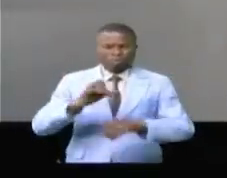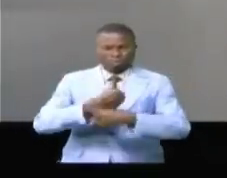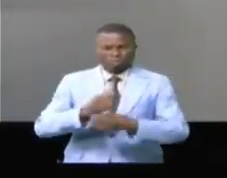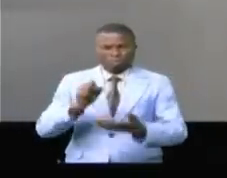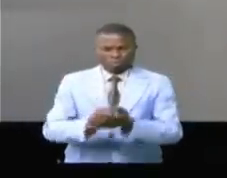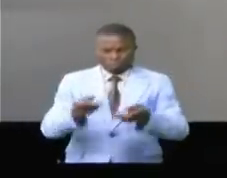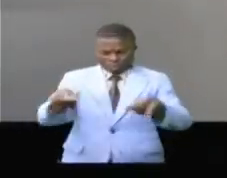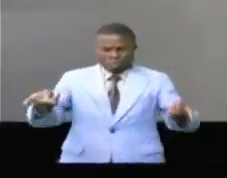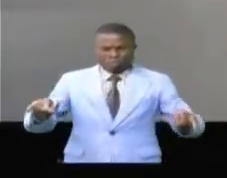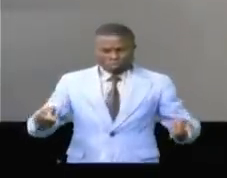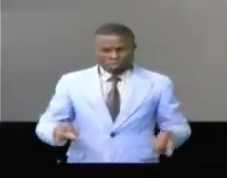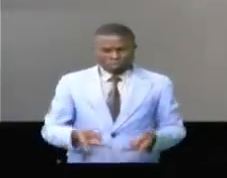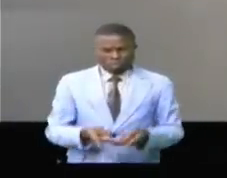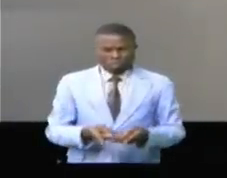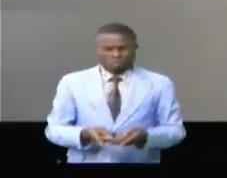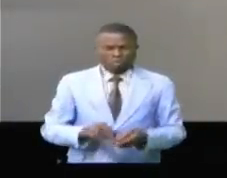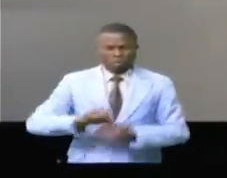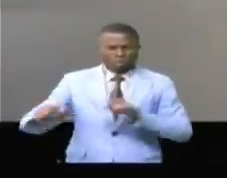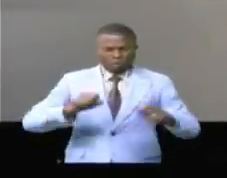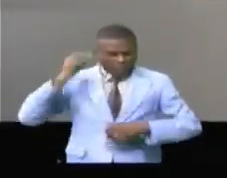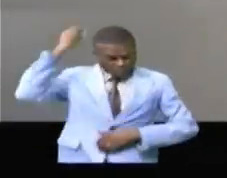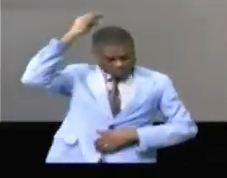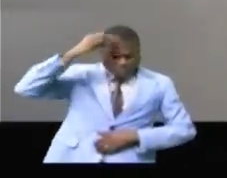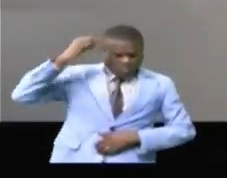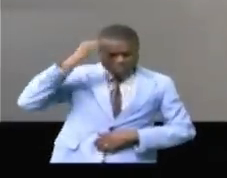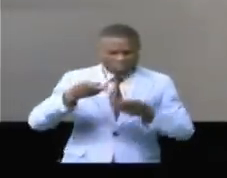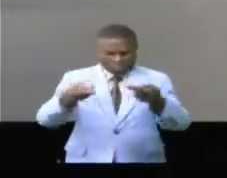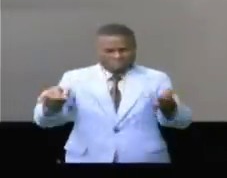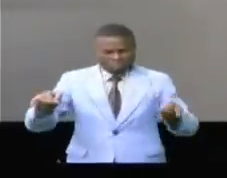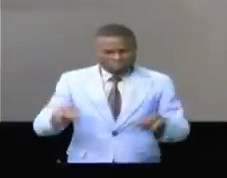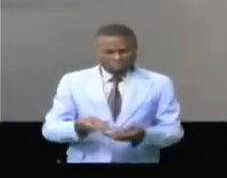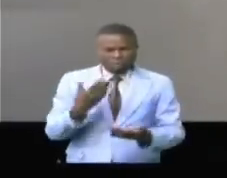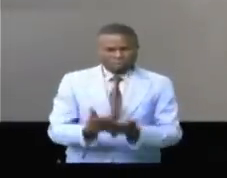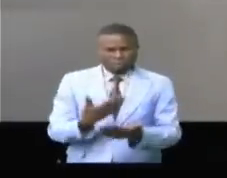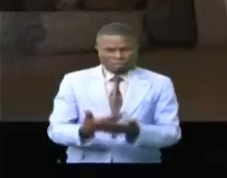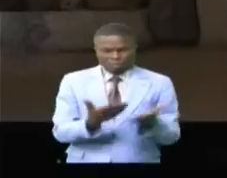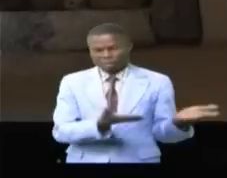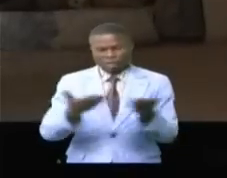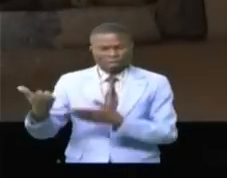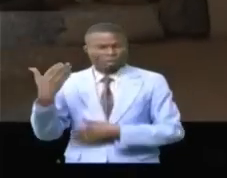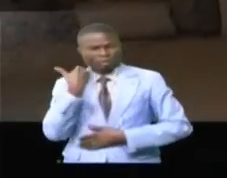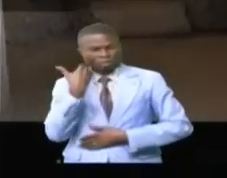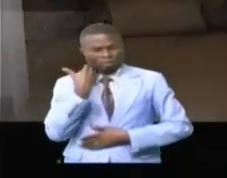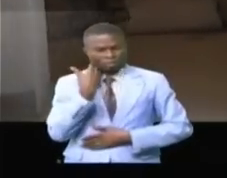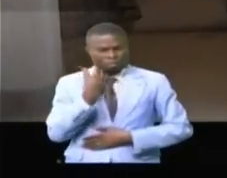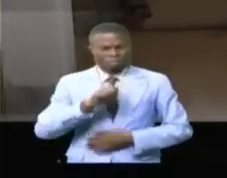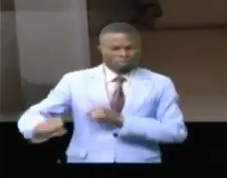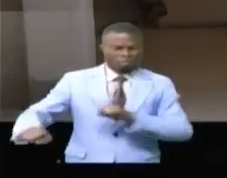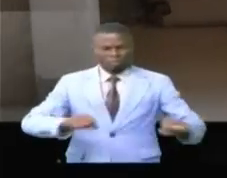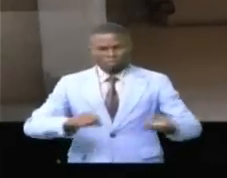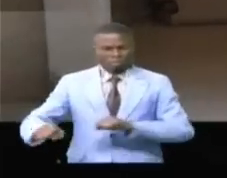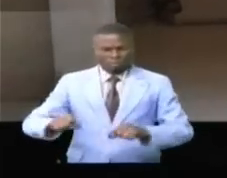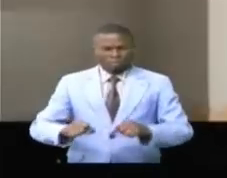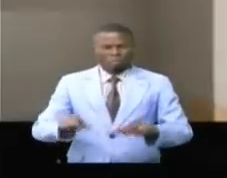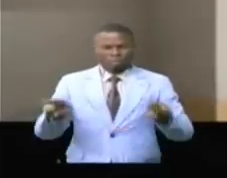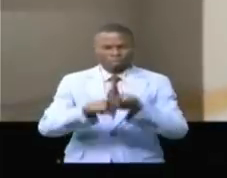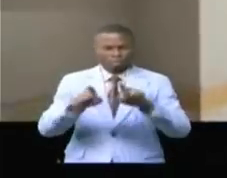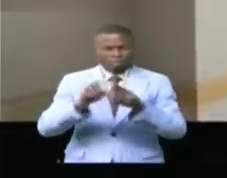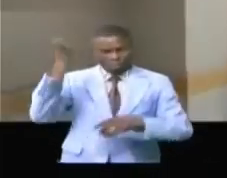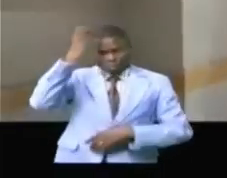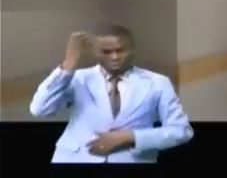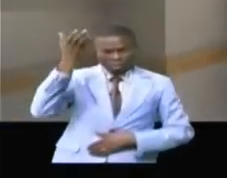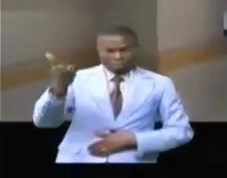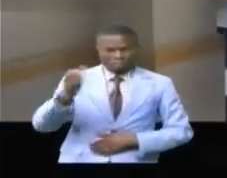un espace pour le scanner et une salle d'urgence et des réanimations qui répondent aux normes.